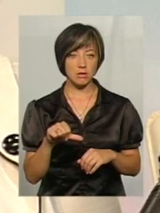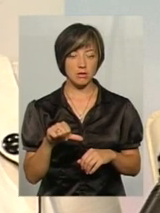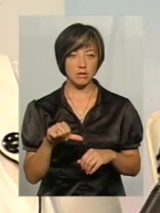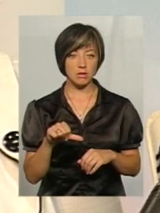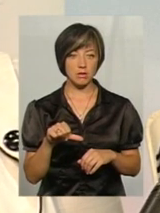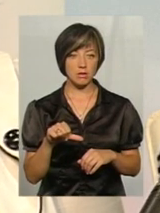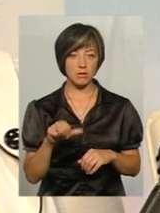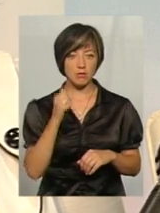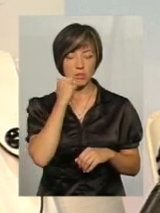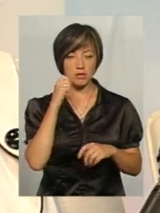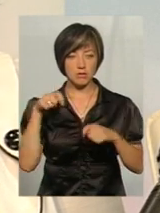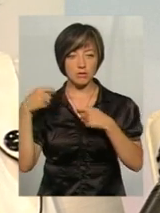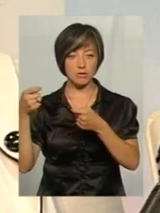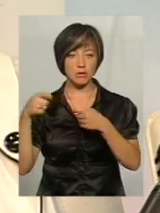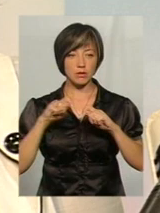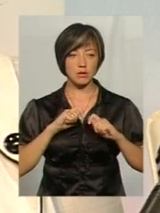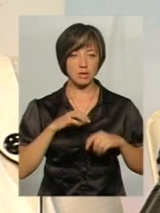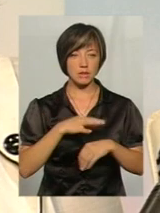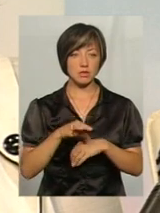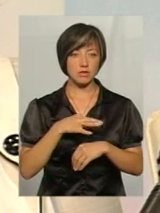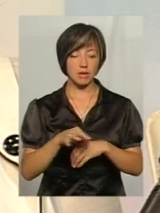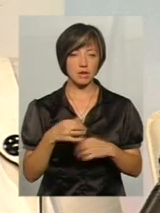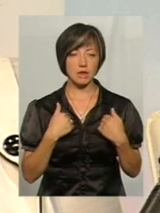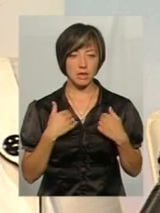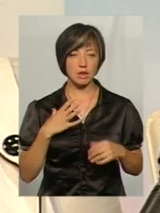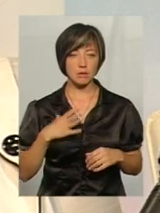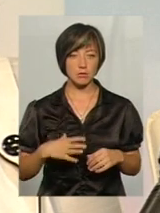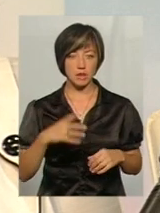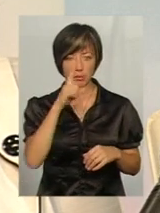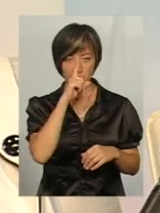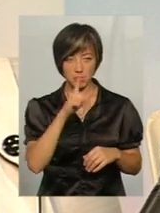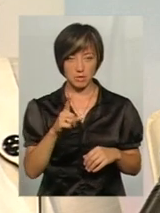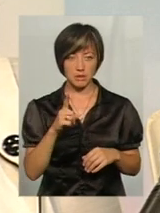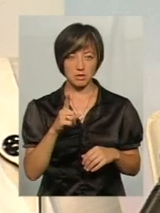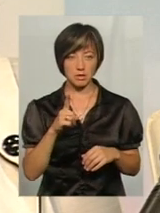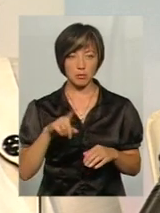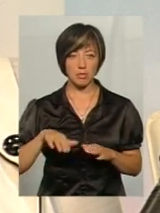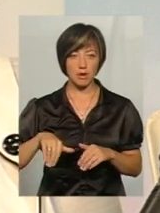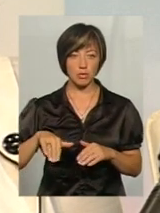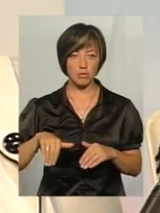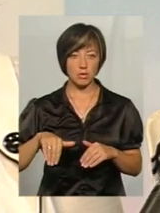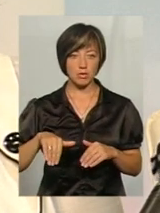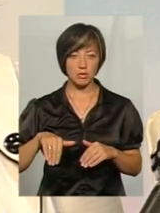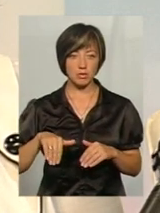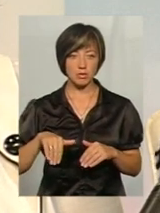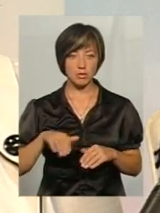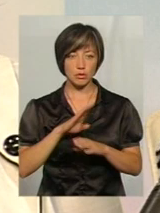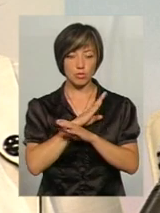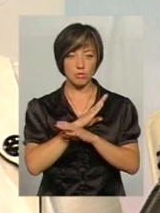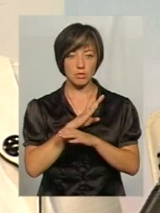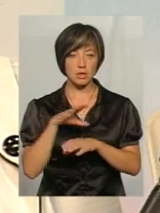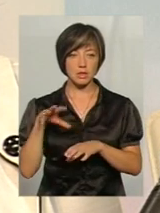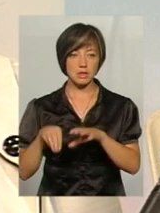был. И вот так они издевались. Я терпела месяц, ну а потом умер сосед,